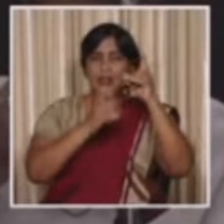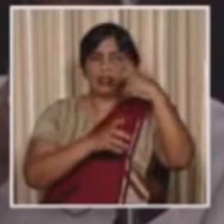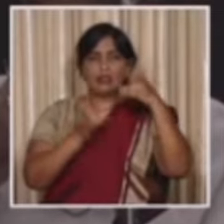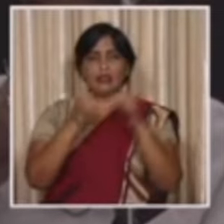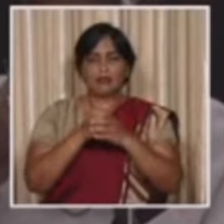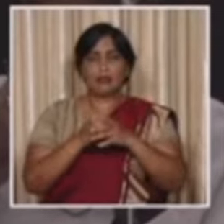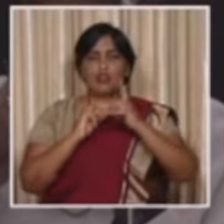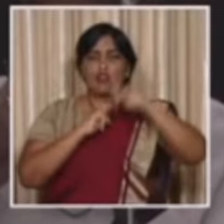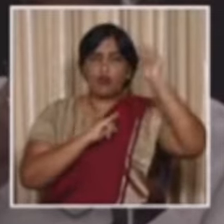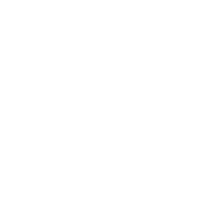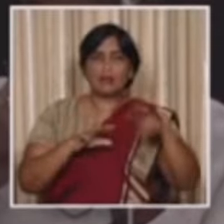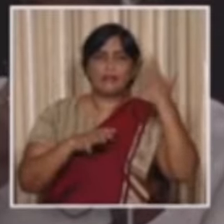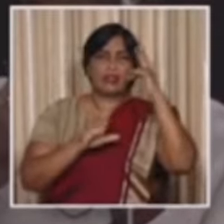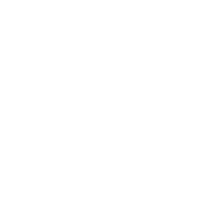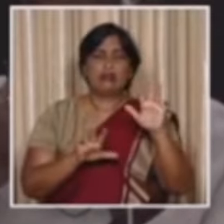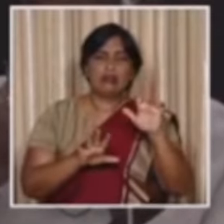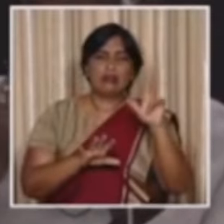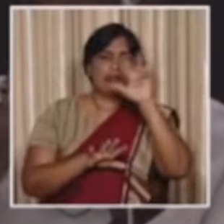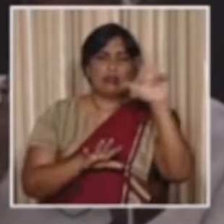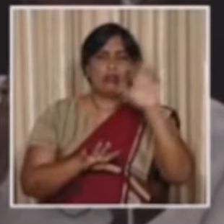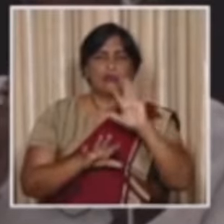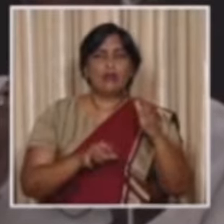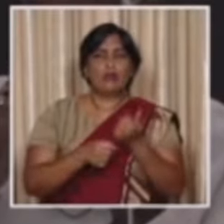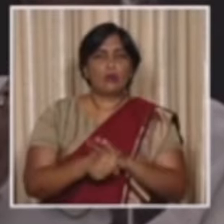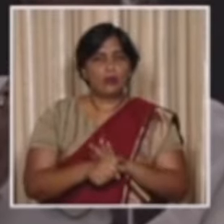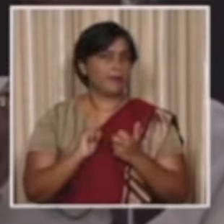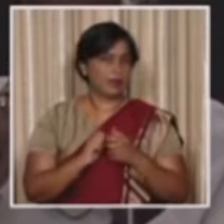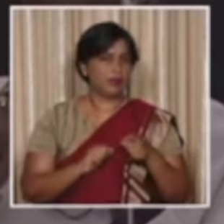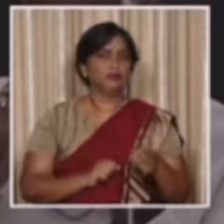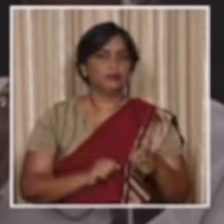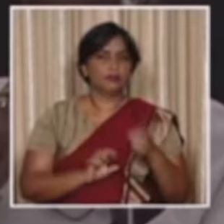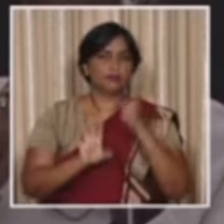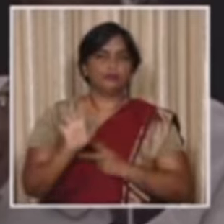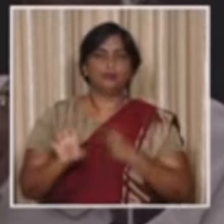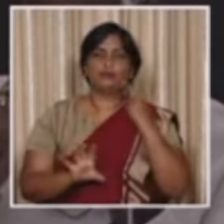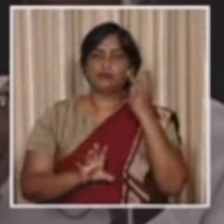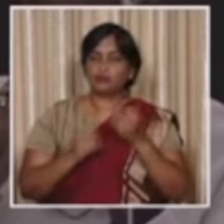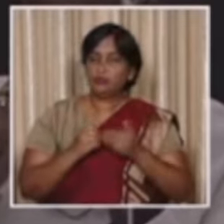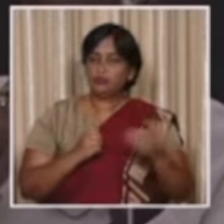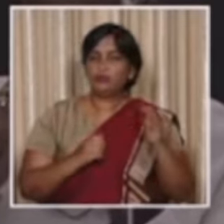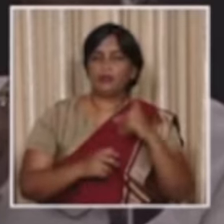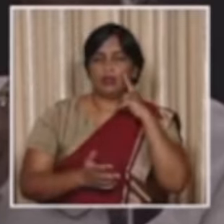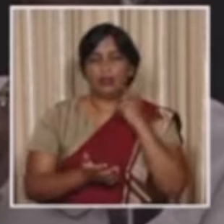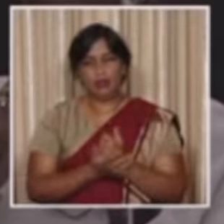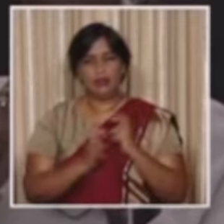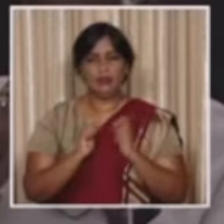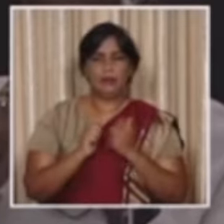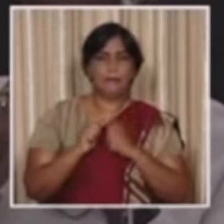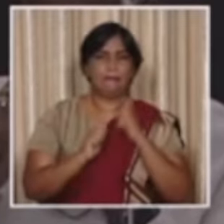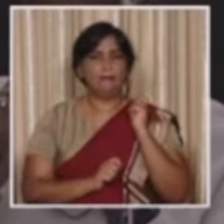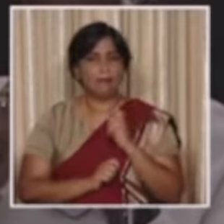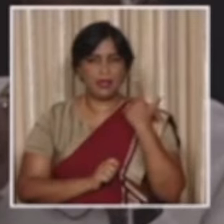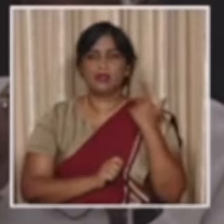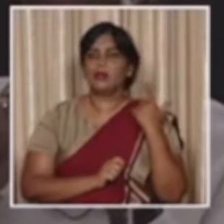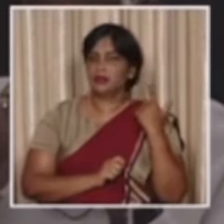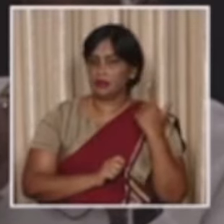අවසන් කරනකොට 18 19 වෙලා. එතකොට කොවිඩ් 19 ප්‍රශ්නේ රටේ මතු වුණා. අවුරුදු දෙකක් තිස්සේ ඈට විවිධ දුෂ්කරතා තිබුණා. ඒක